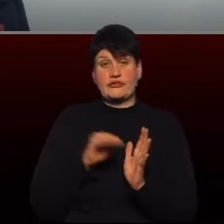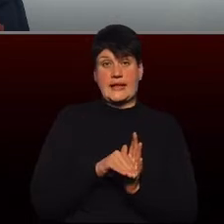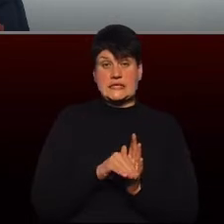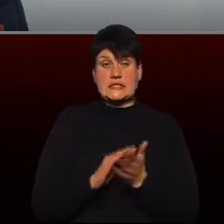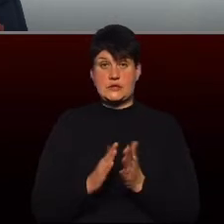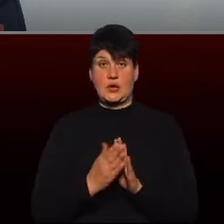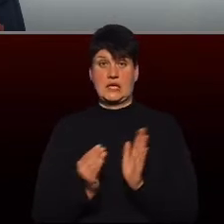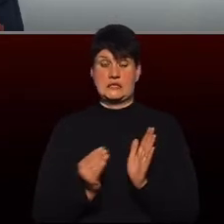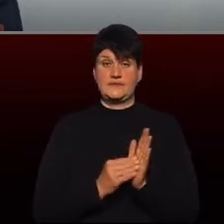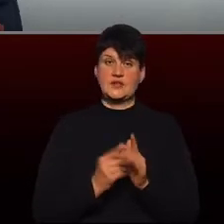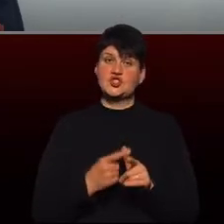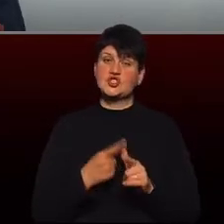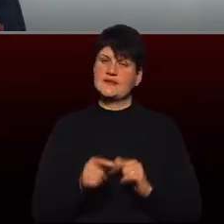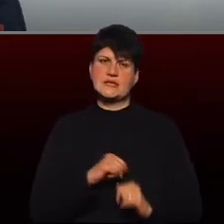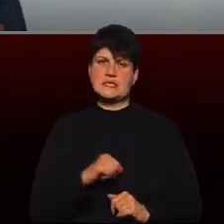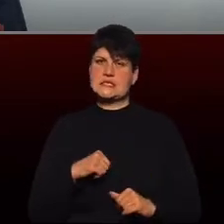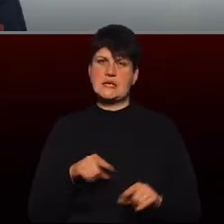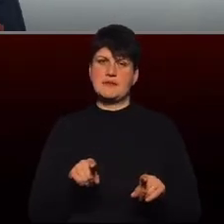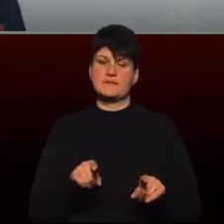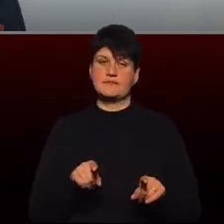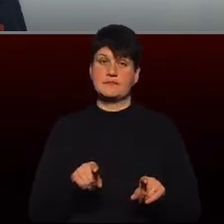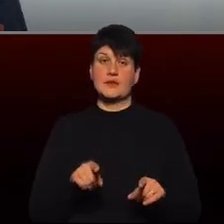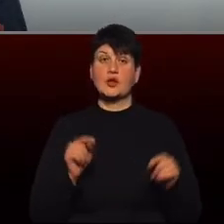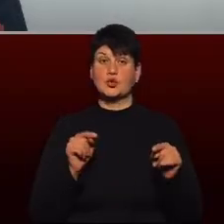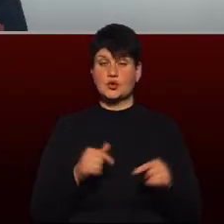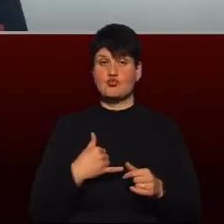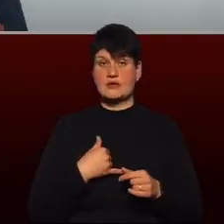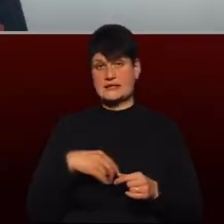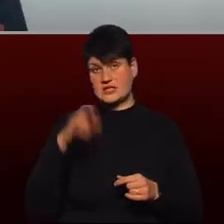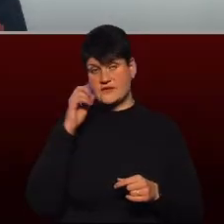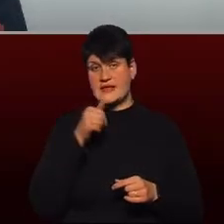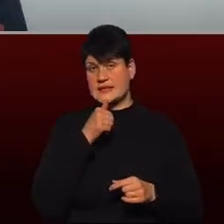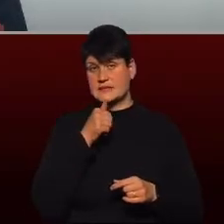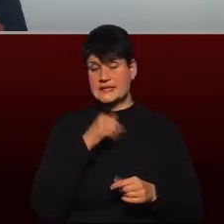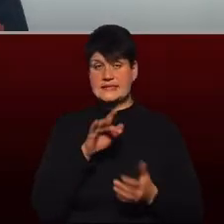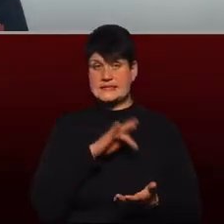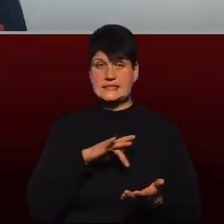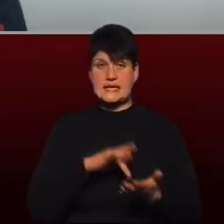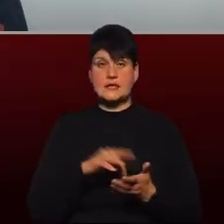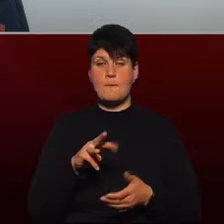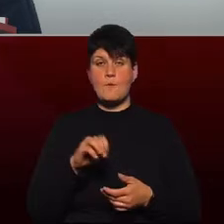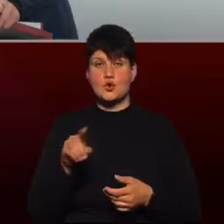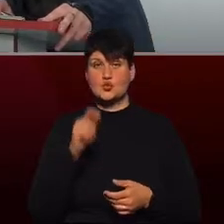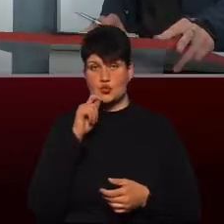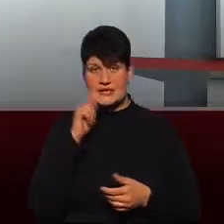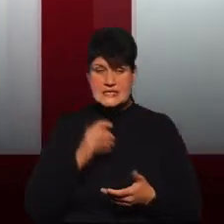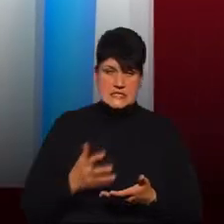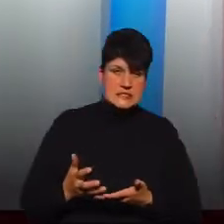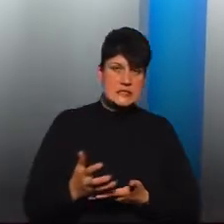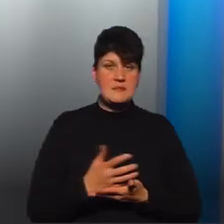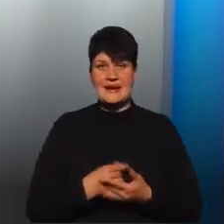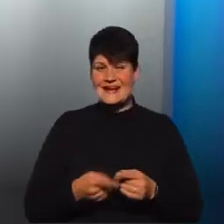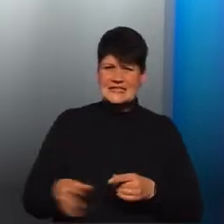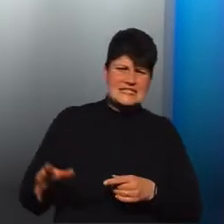ви самі? І тоді в нас Державний експертний центр МОЗ України, він збирає ці всі інформаційні